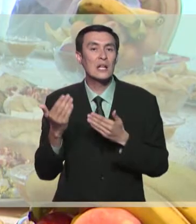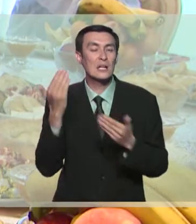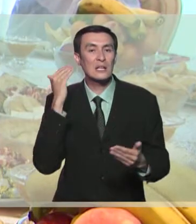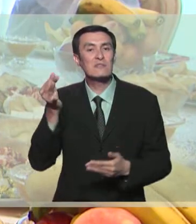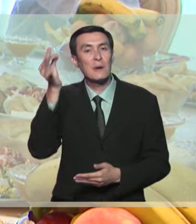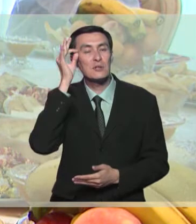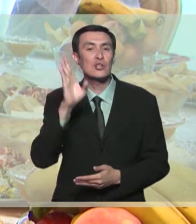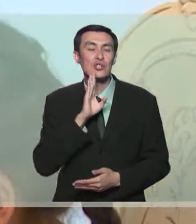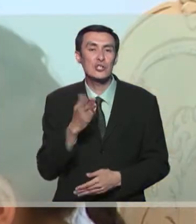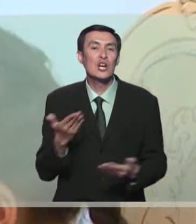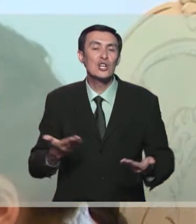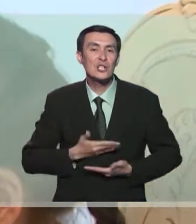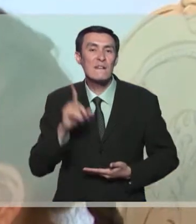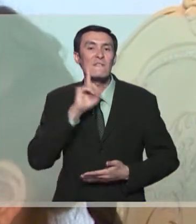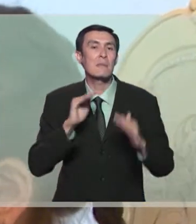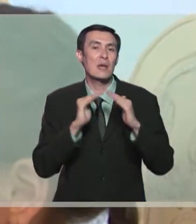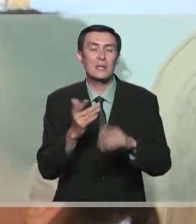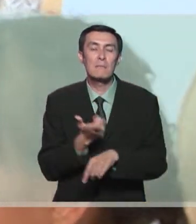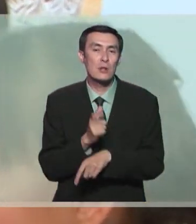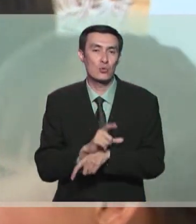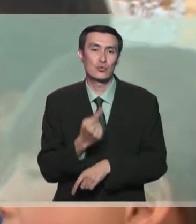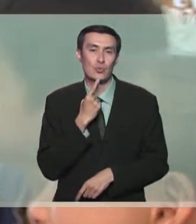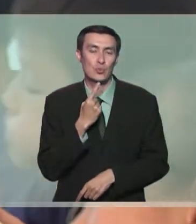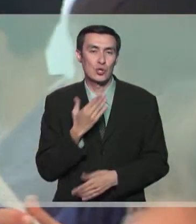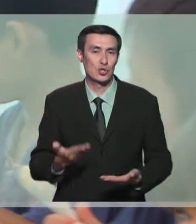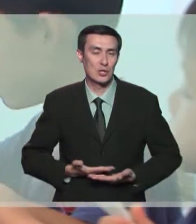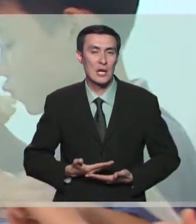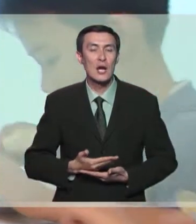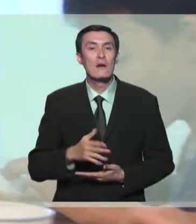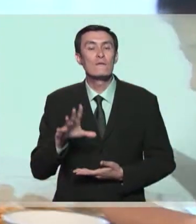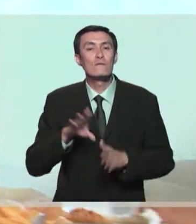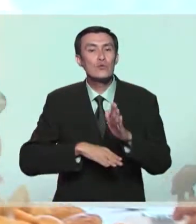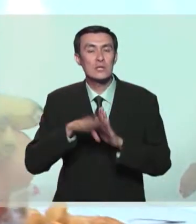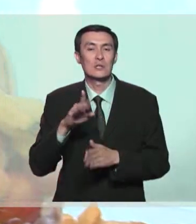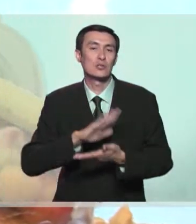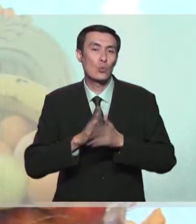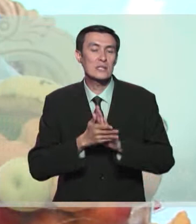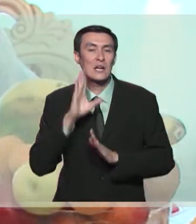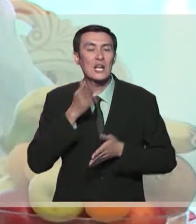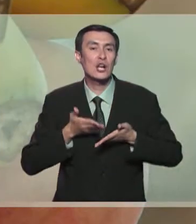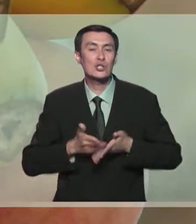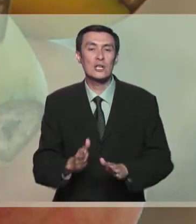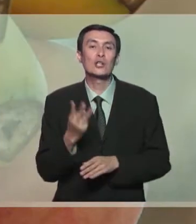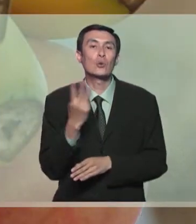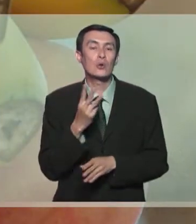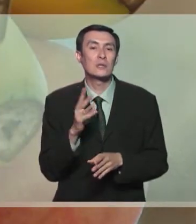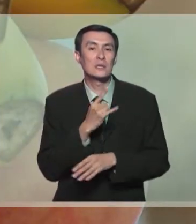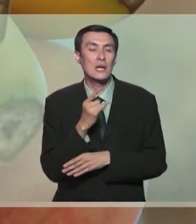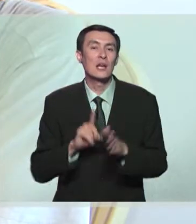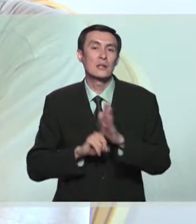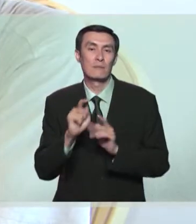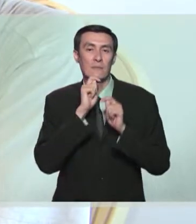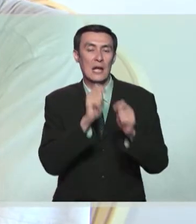вспоминает женщина, жили во Времянке и было очень тяжело. Все стало налаживаться, когда после рождения тройни им дали